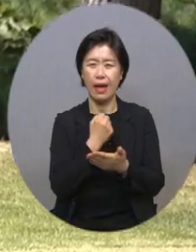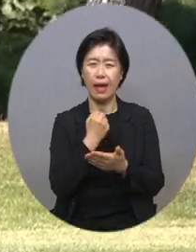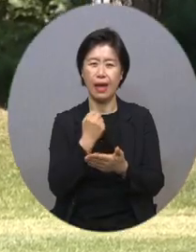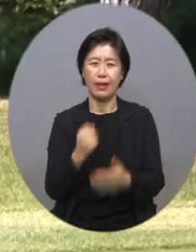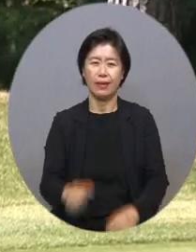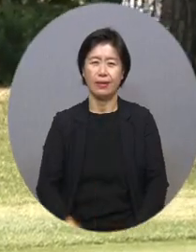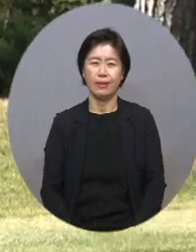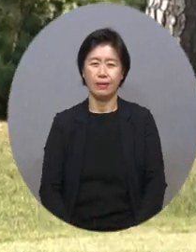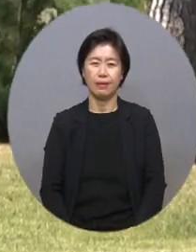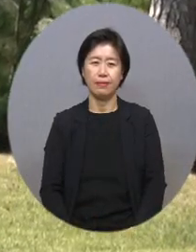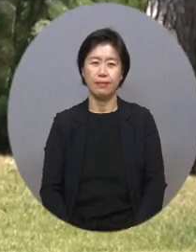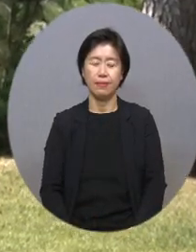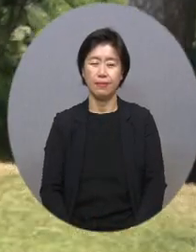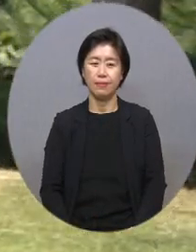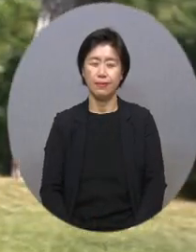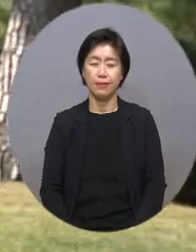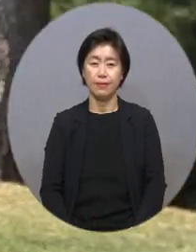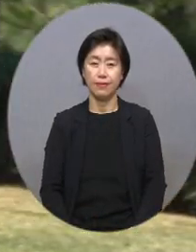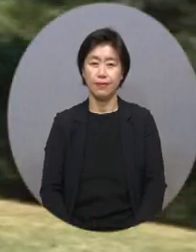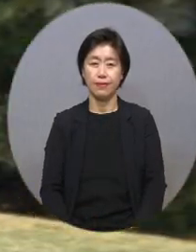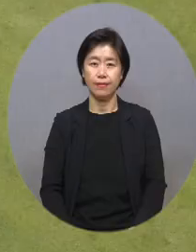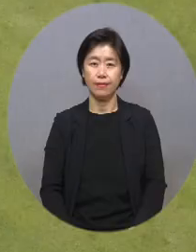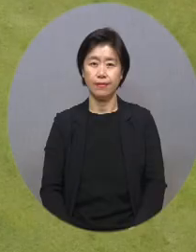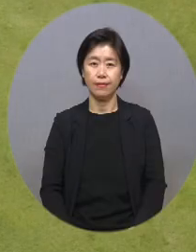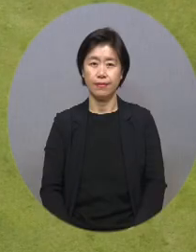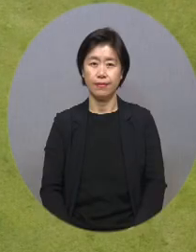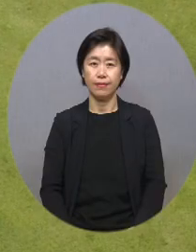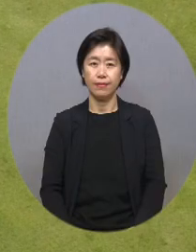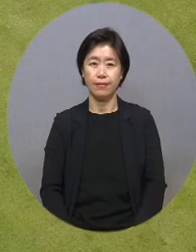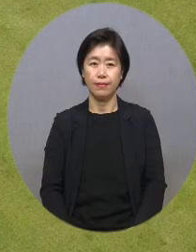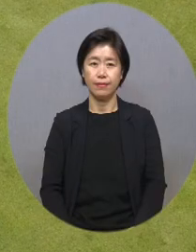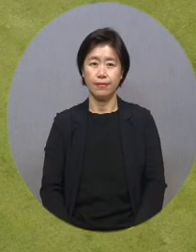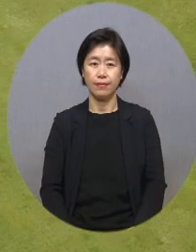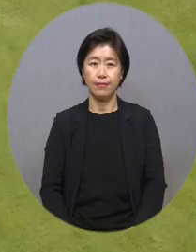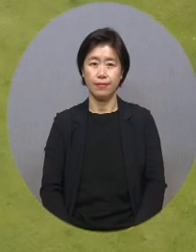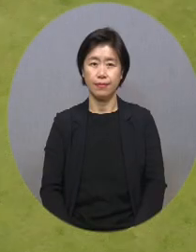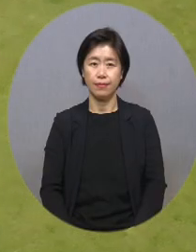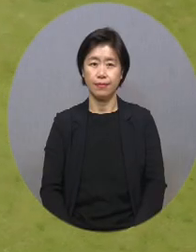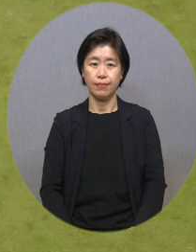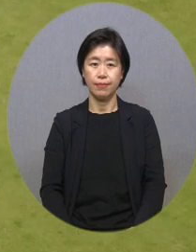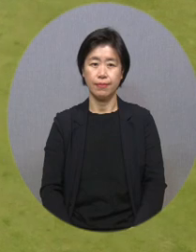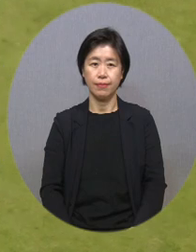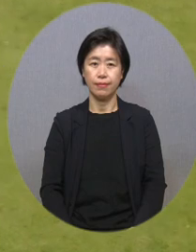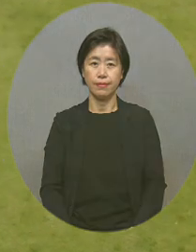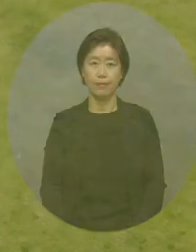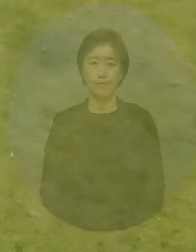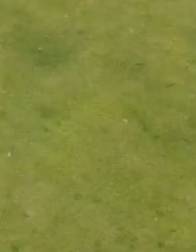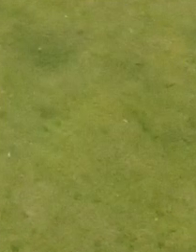길다. 우와.